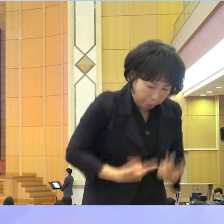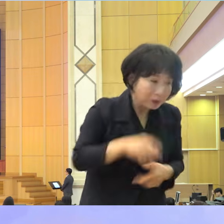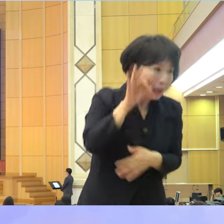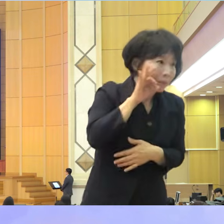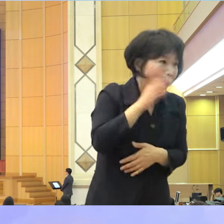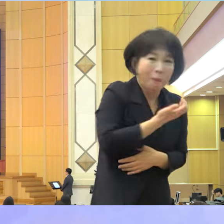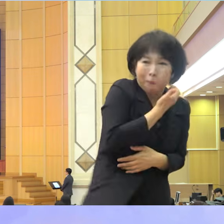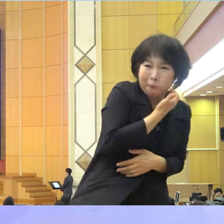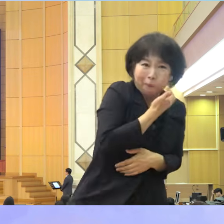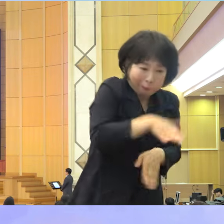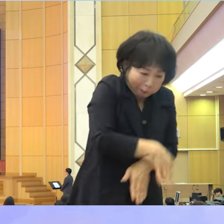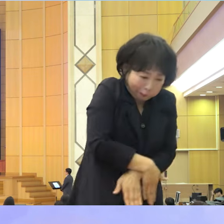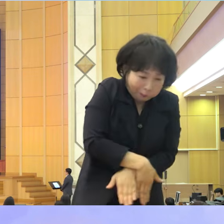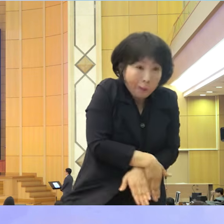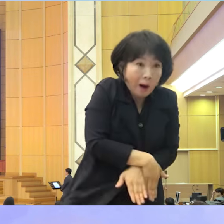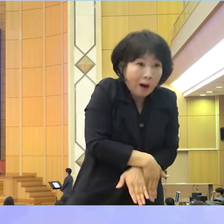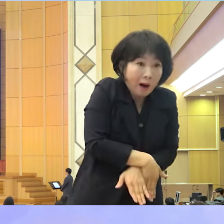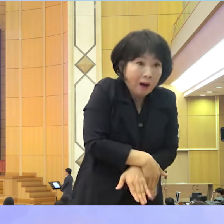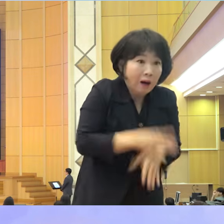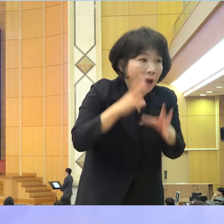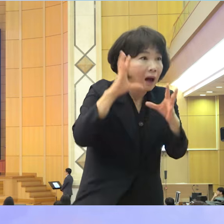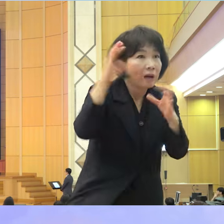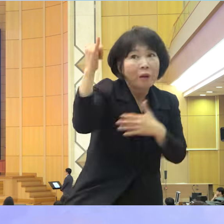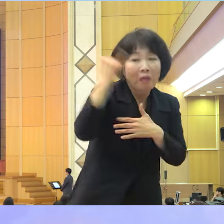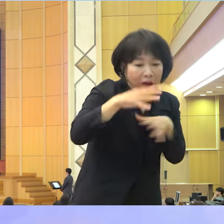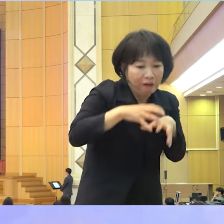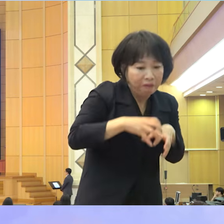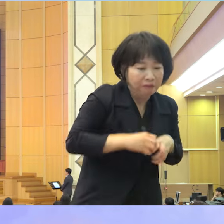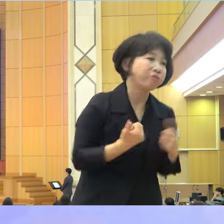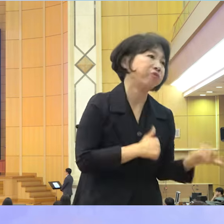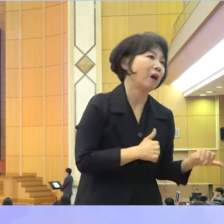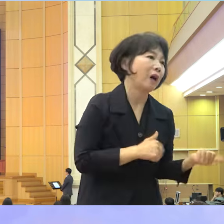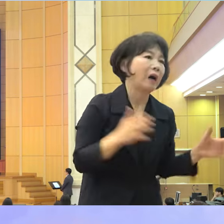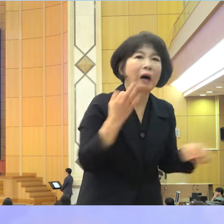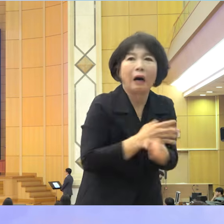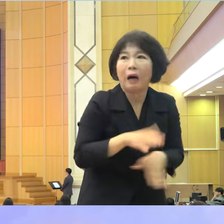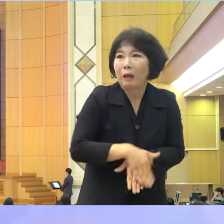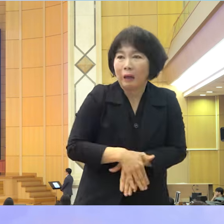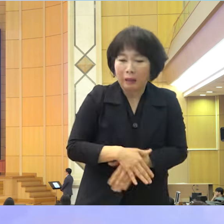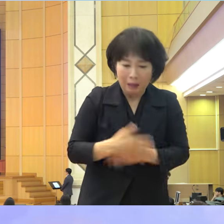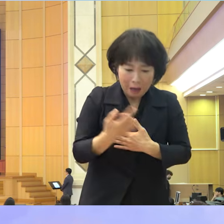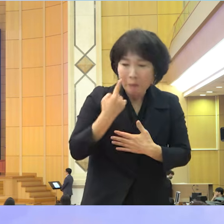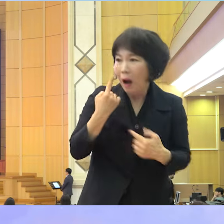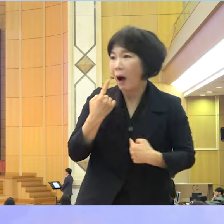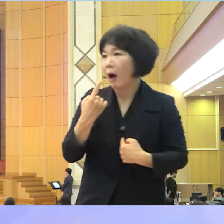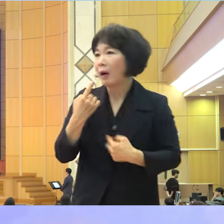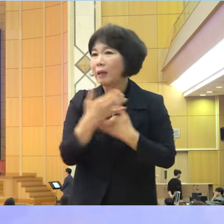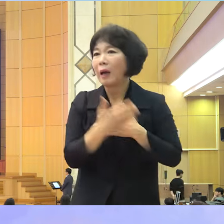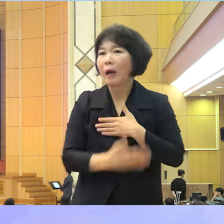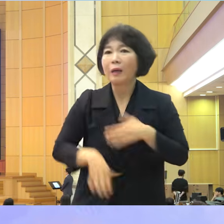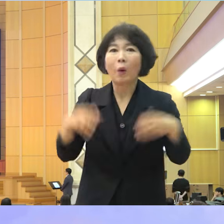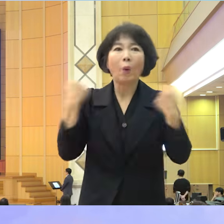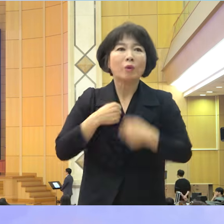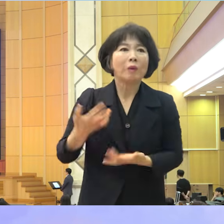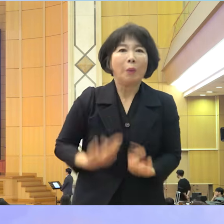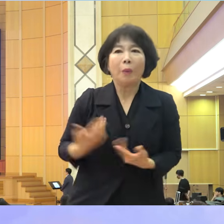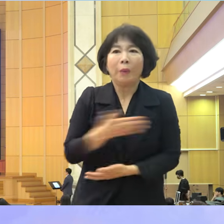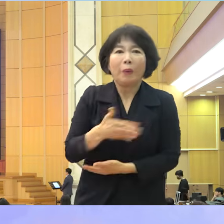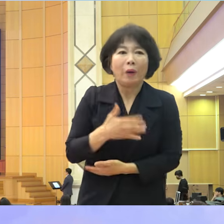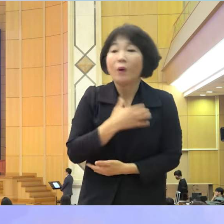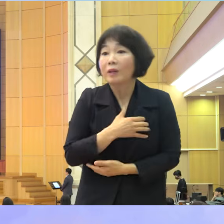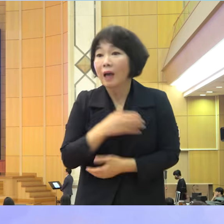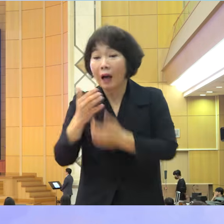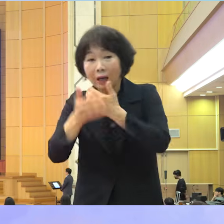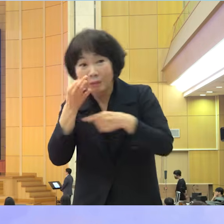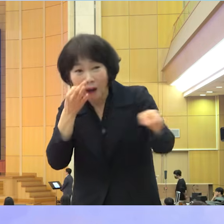부끄러운 죄가 드러나잖아요. 그래서 하나님이 양을 잡아서 어린 양의 가죽으로 옷을 지어 입혔다. 그런데 이